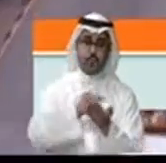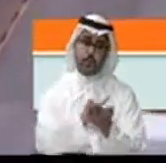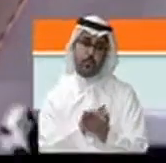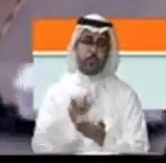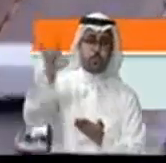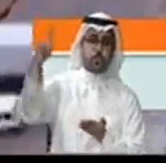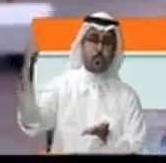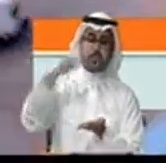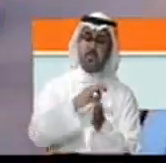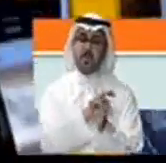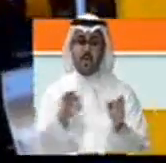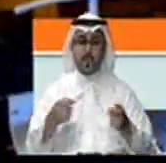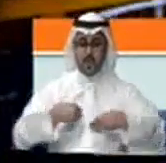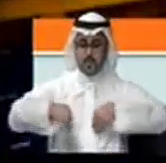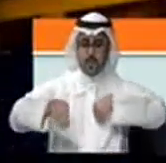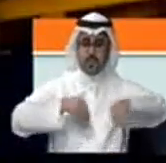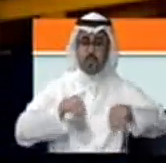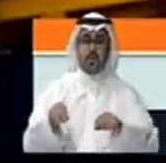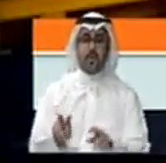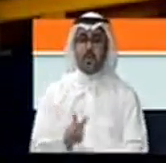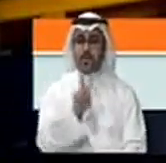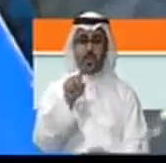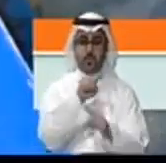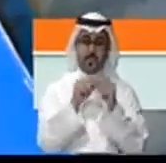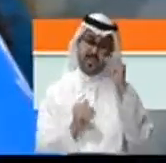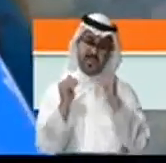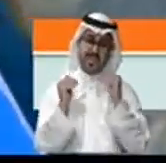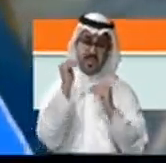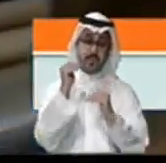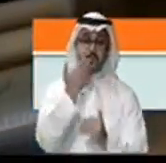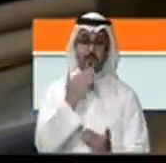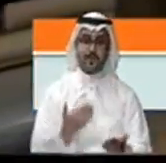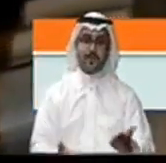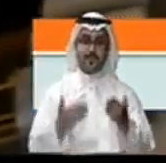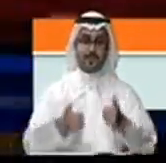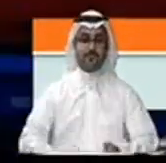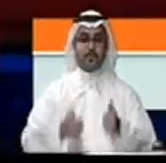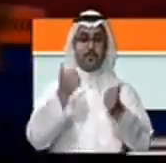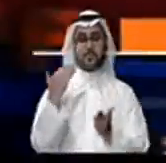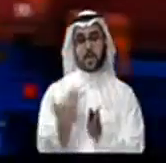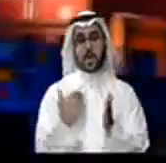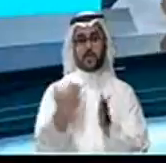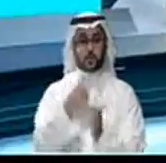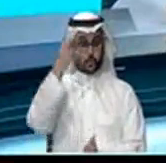قرابة 2% مقابل 17% للواردات.